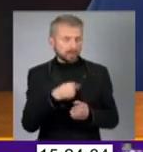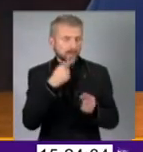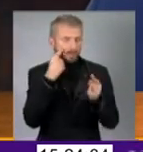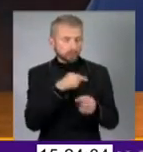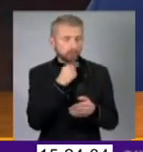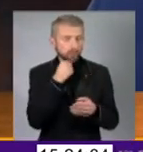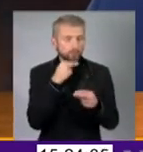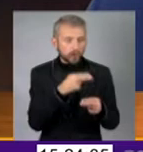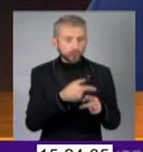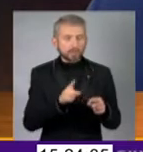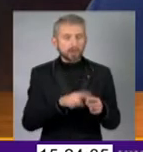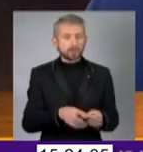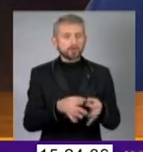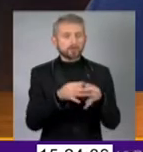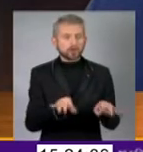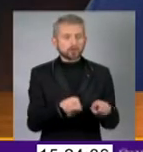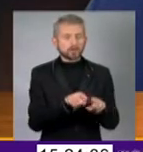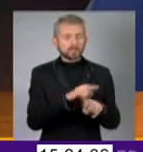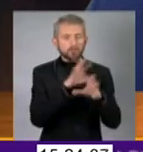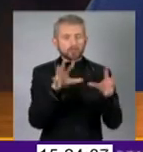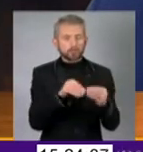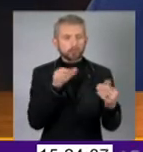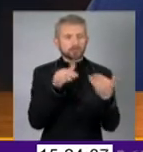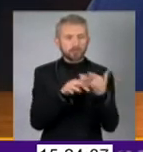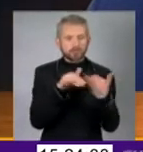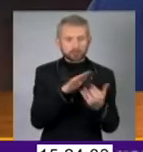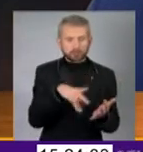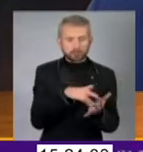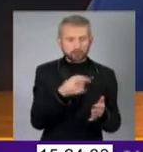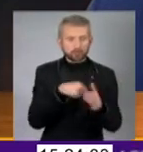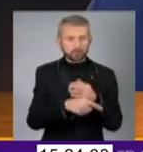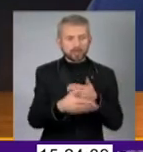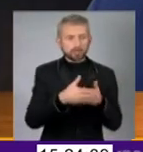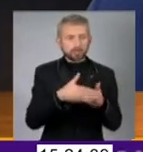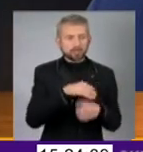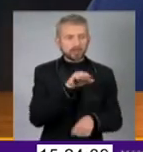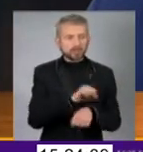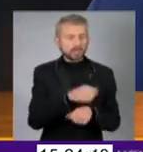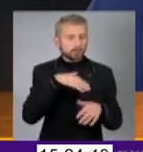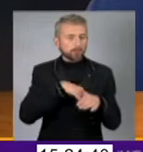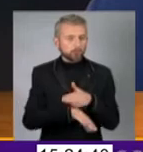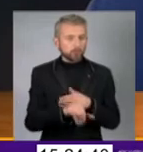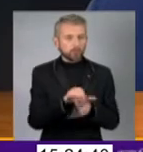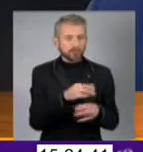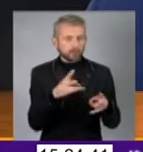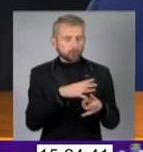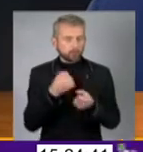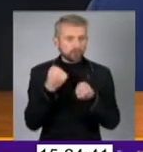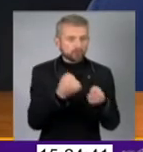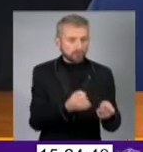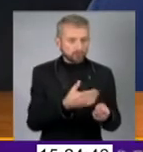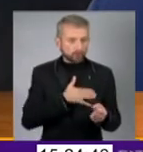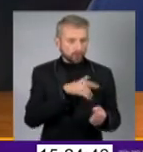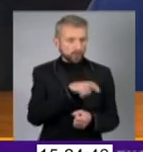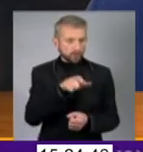це розвантажує так само в цілому трафіки по місту. Тому що найближча станція метро, до якої треба було доїжджати моїм